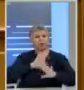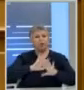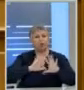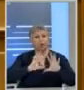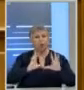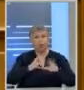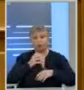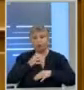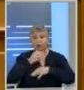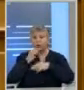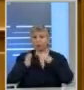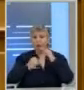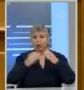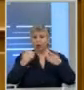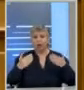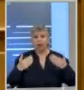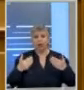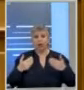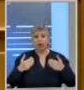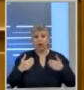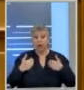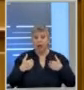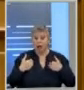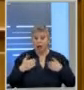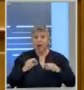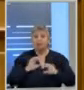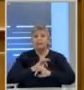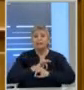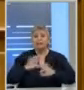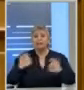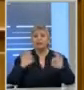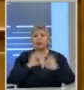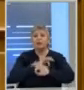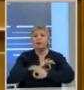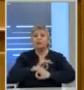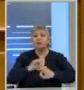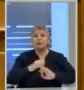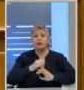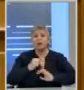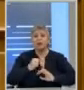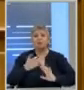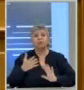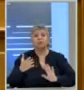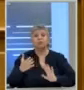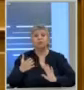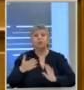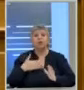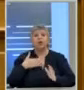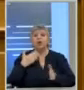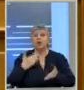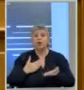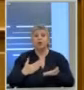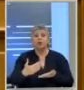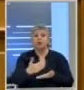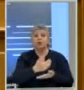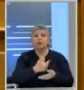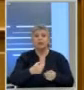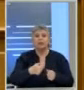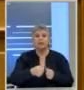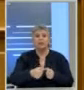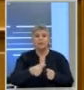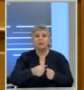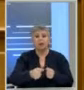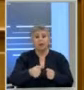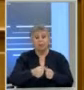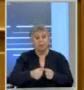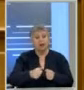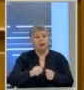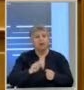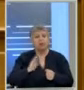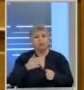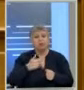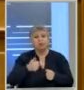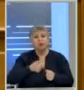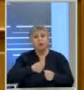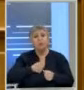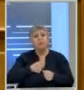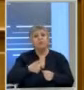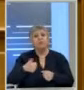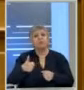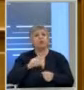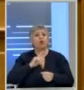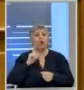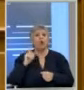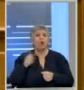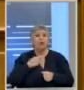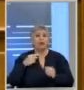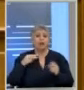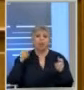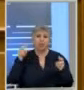προστατεύσει τις απολαβές τους και ότι θα επιστρέψει τα αναδρομικά για να φέρει χωρίς καμία διαβούλευση μια σειρά